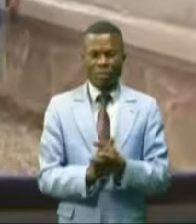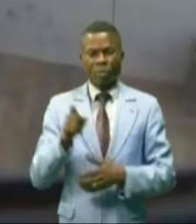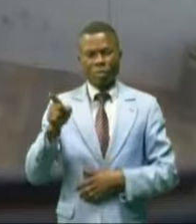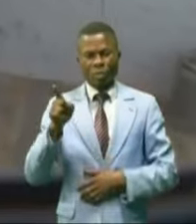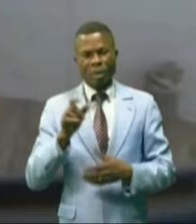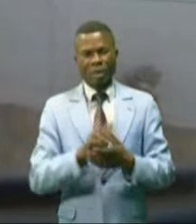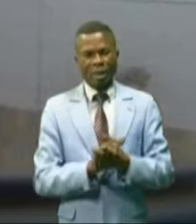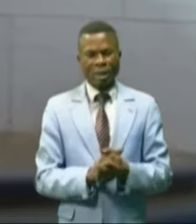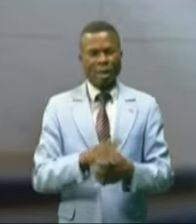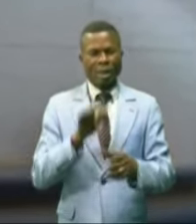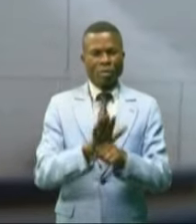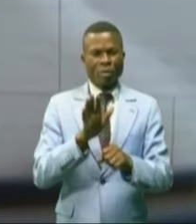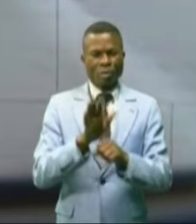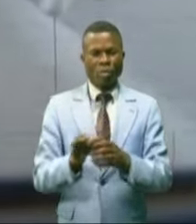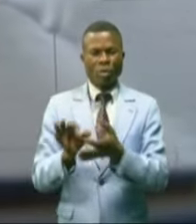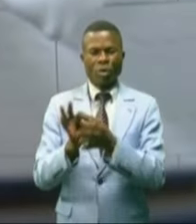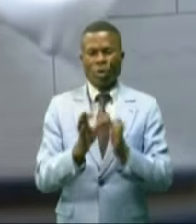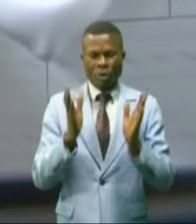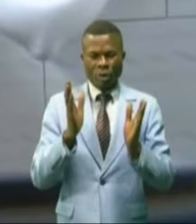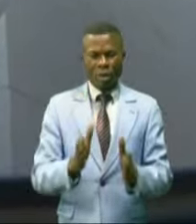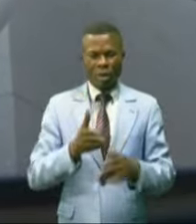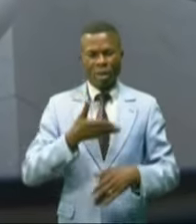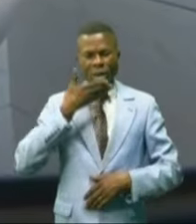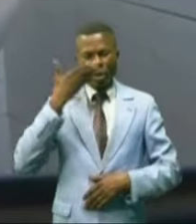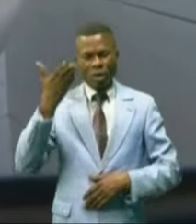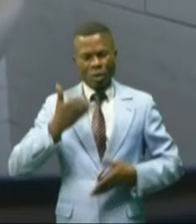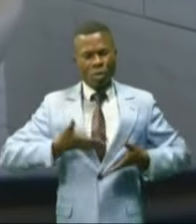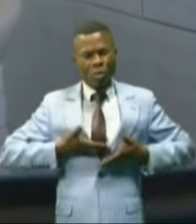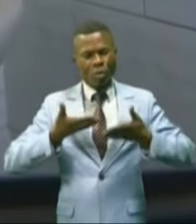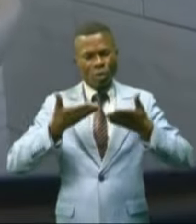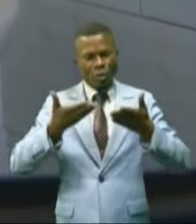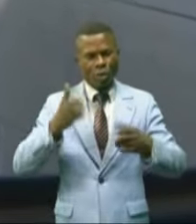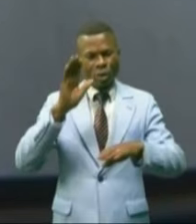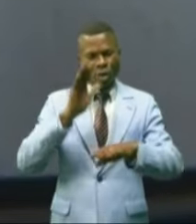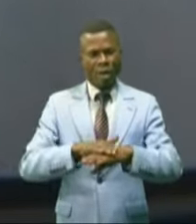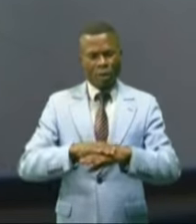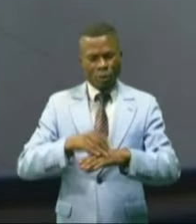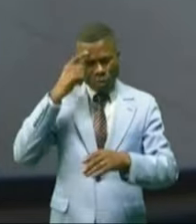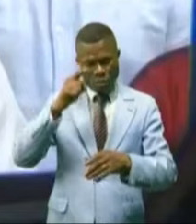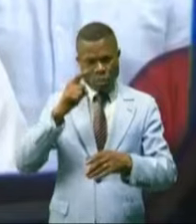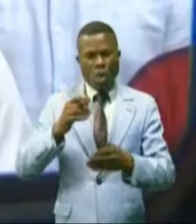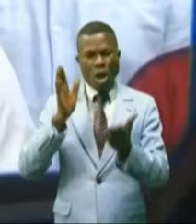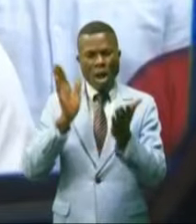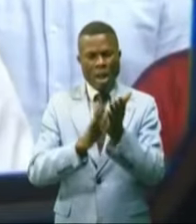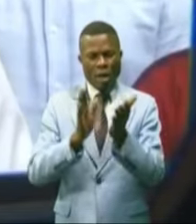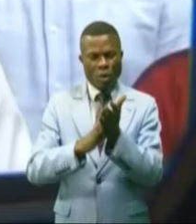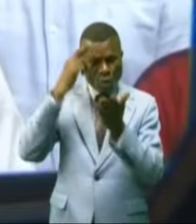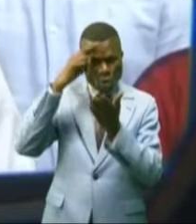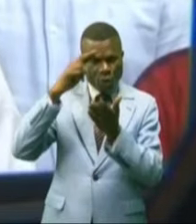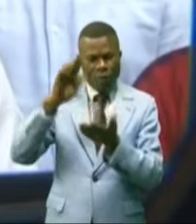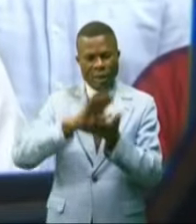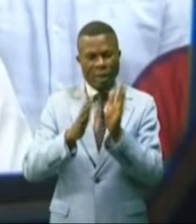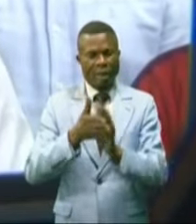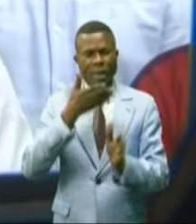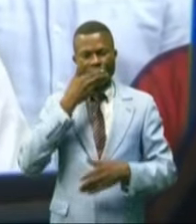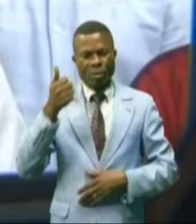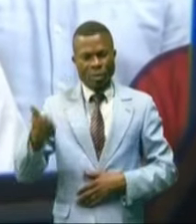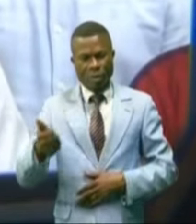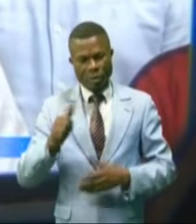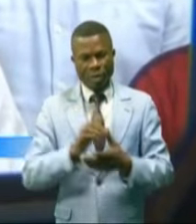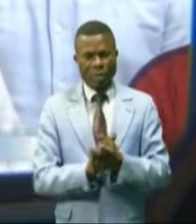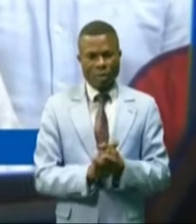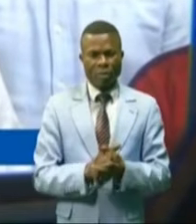Chatawiti évoque la bonne gouvernance, l'esprit de sacrifice qu'il habite pour moderniser l'ISTEM Kisangani. Je suis directeur général, en même